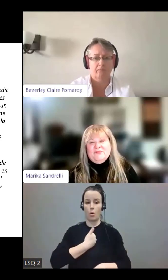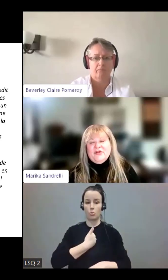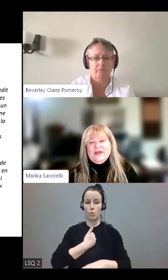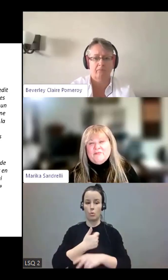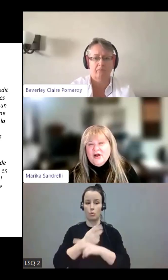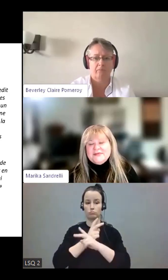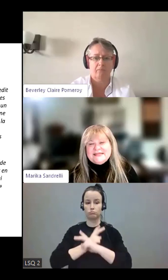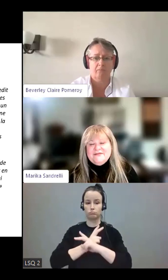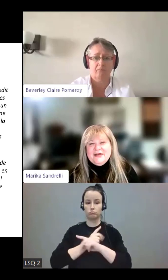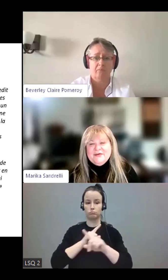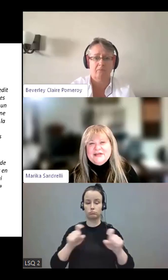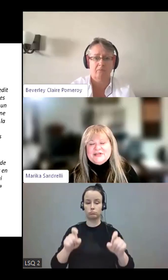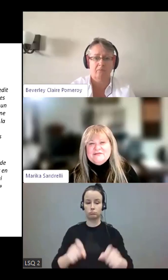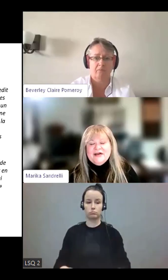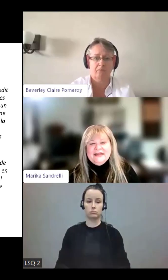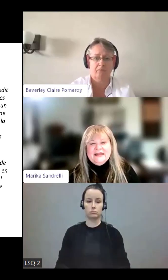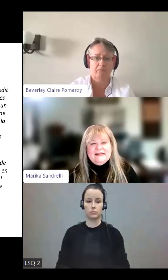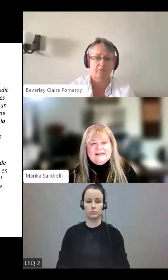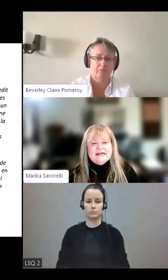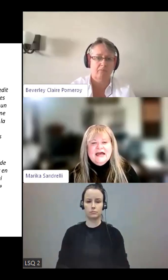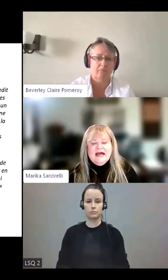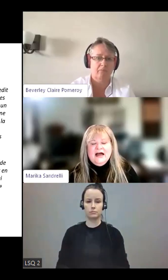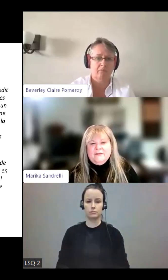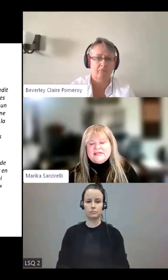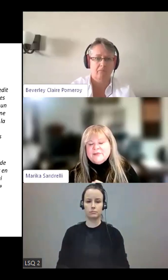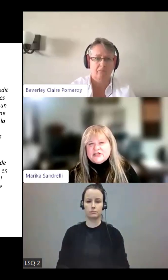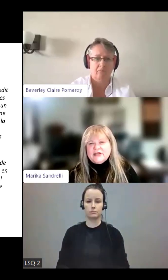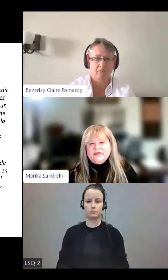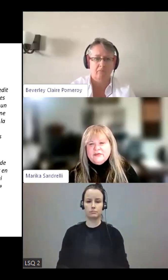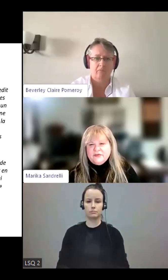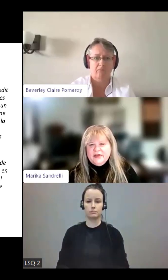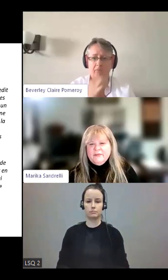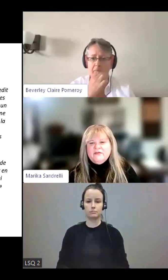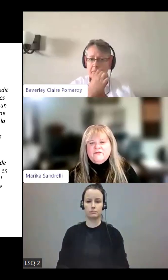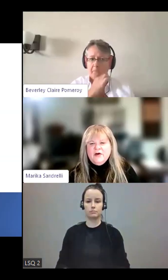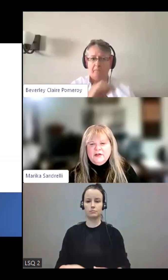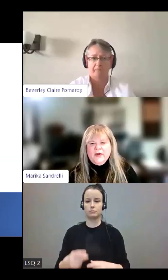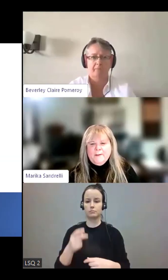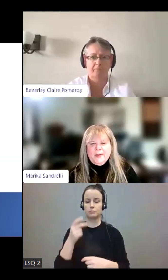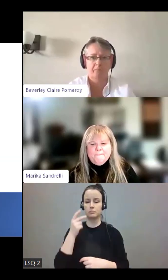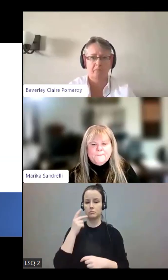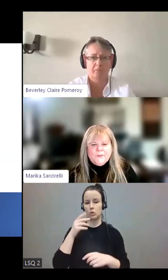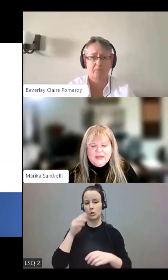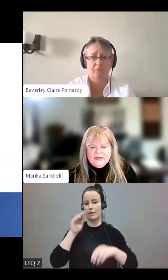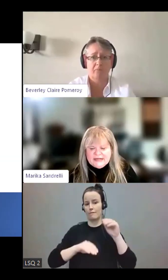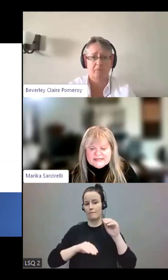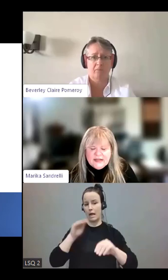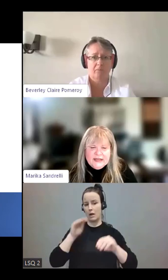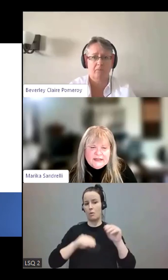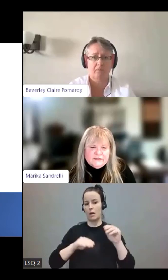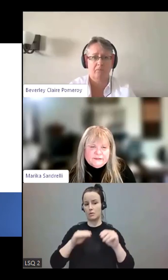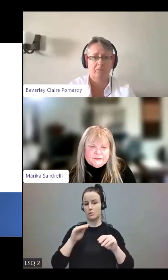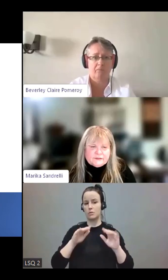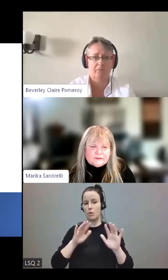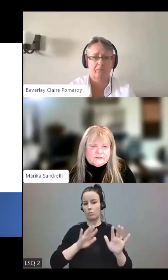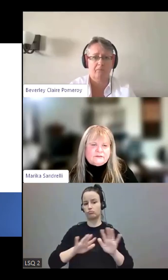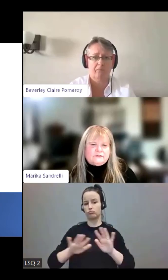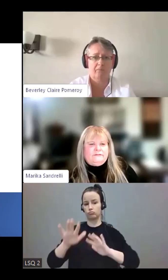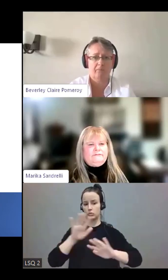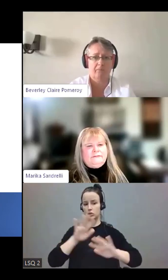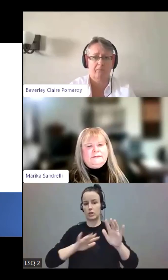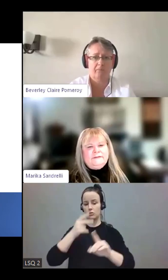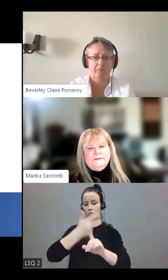assez significative, pas seulement avec le suivi sur 3 mois. Donc, prochaine diapo.